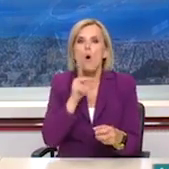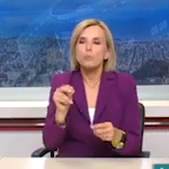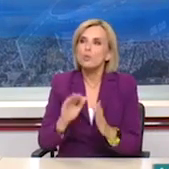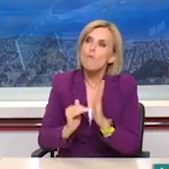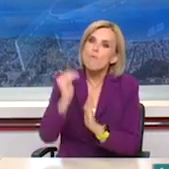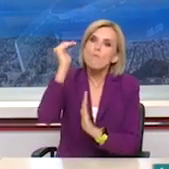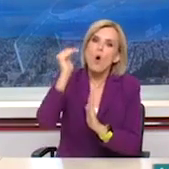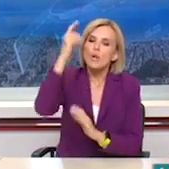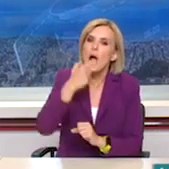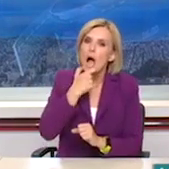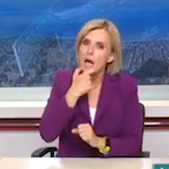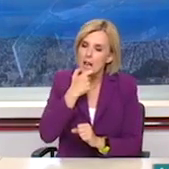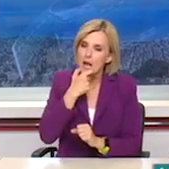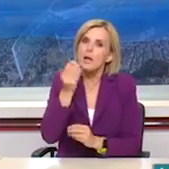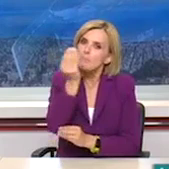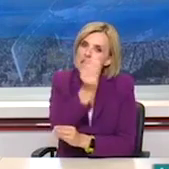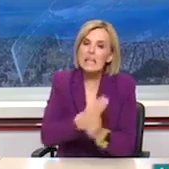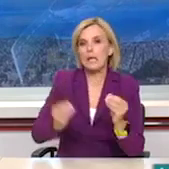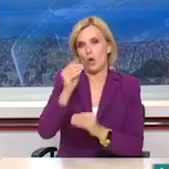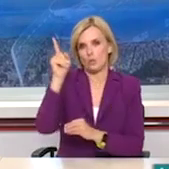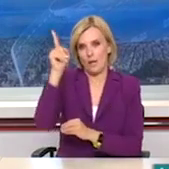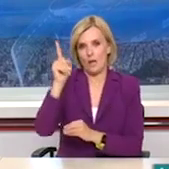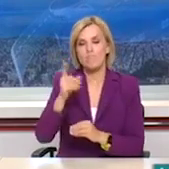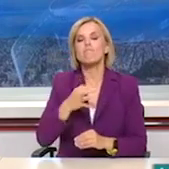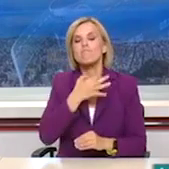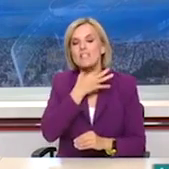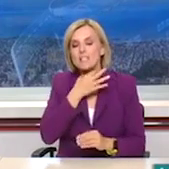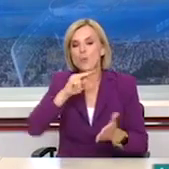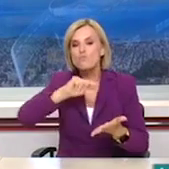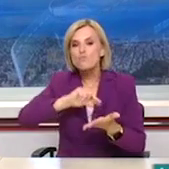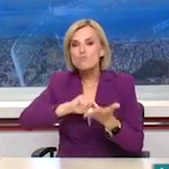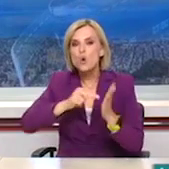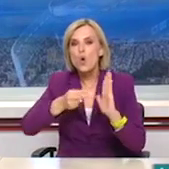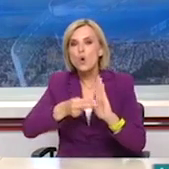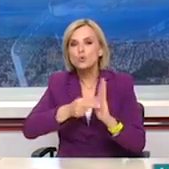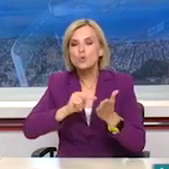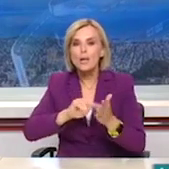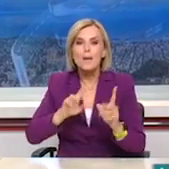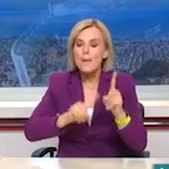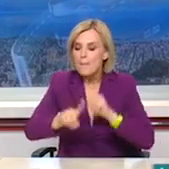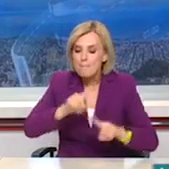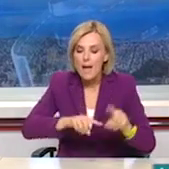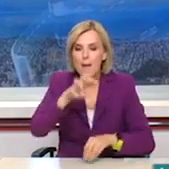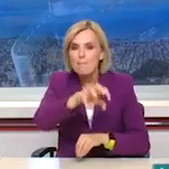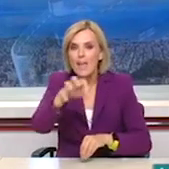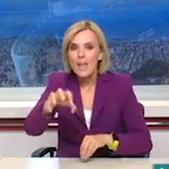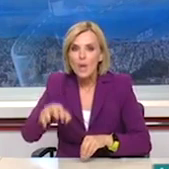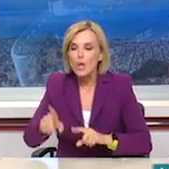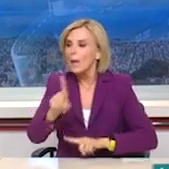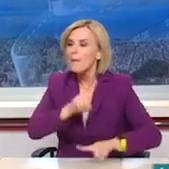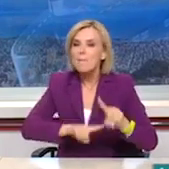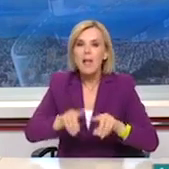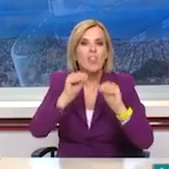Βόρειας Αγγλίας, το Βόρειο Ηνωμένο Βασίλειο. Άρα θέλει προσοχή το πώς χαρακτηρίζει μια περιοχή και ποια επιδημιολογικά δεδομένα